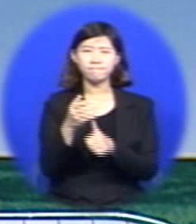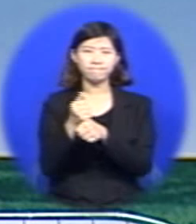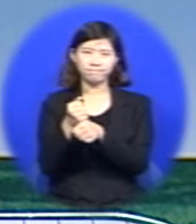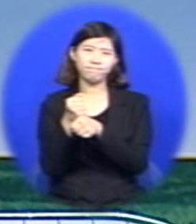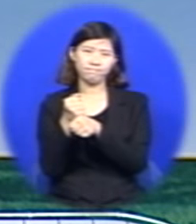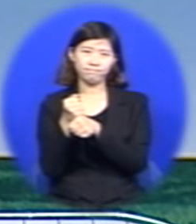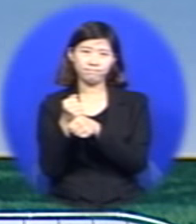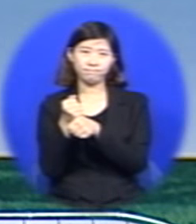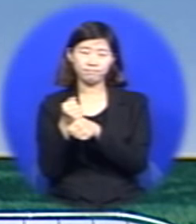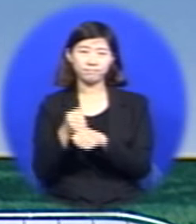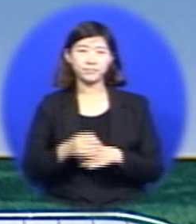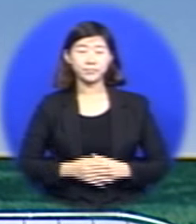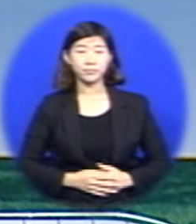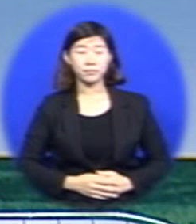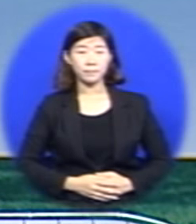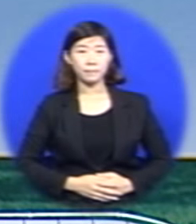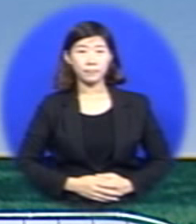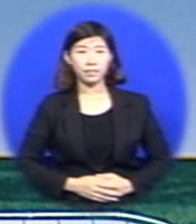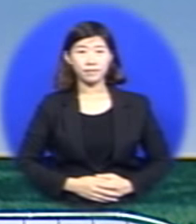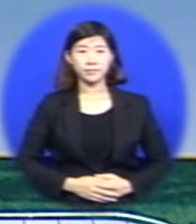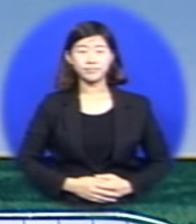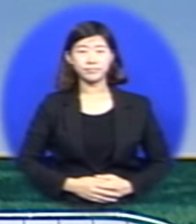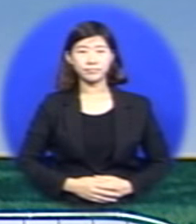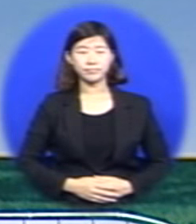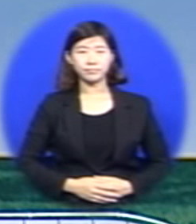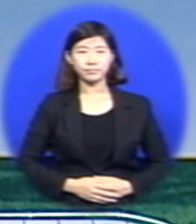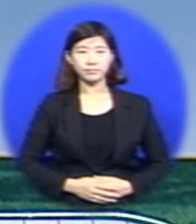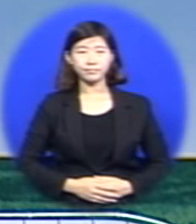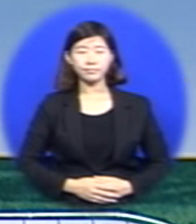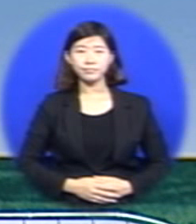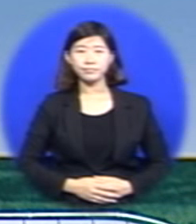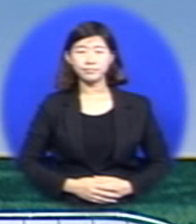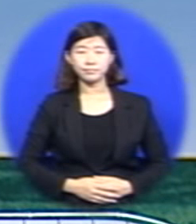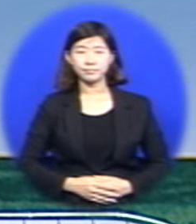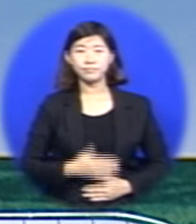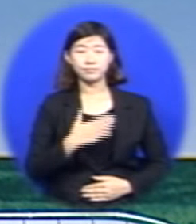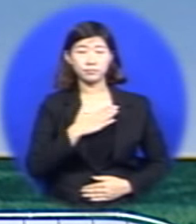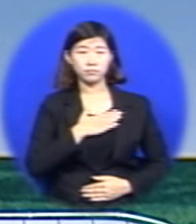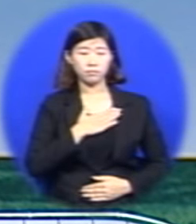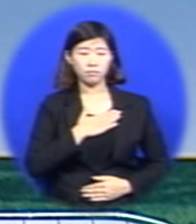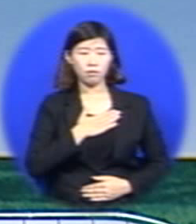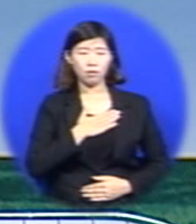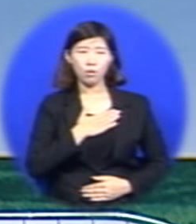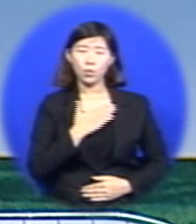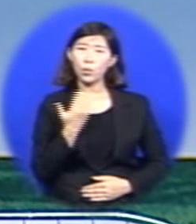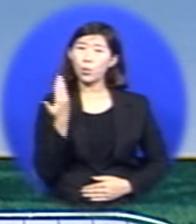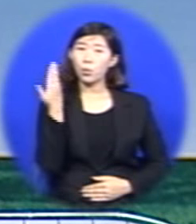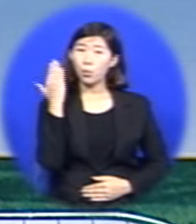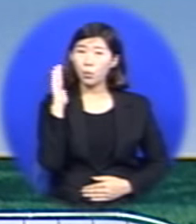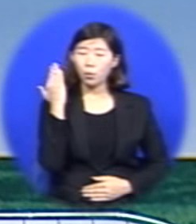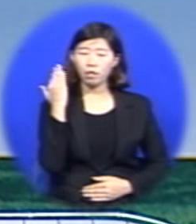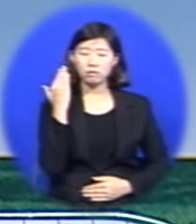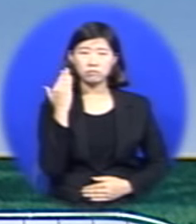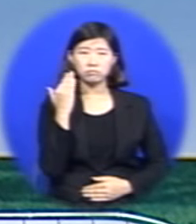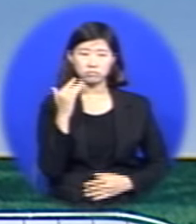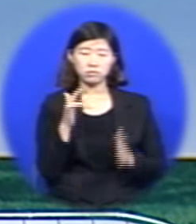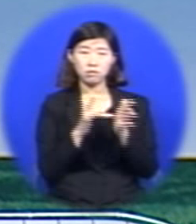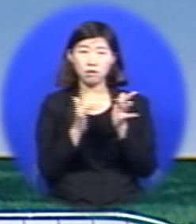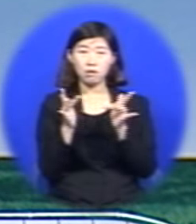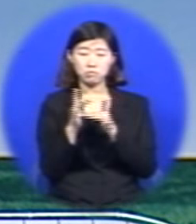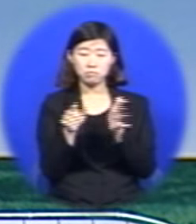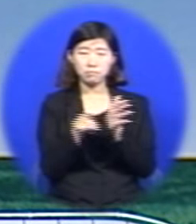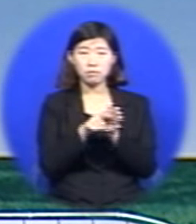것입니다. 저는 이따금 요즘 우리 예수 믿는 청년들 중에 동거 생활을 하고